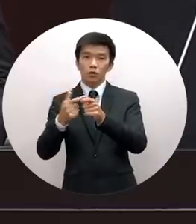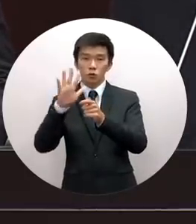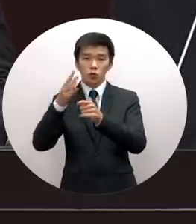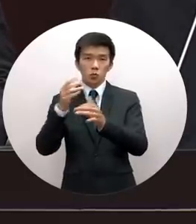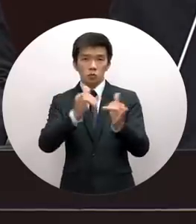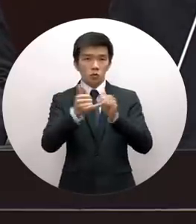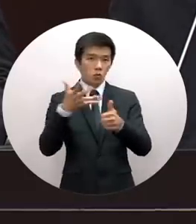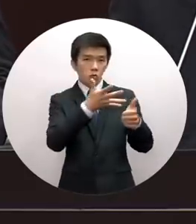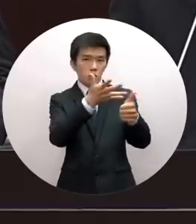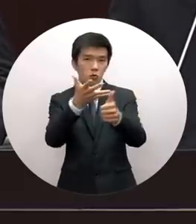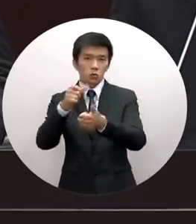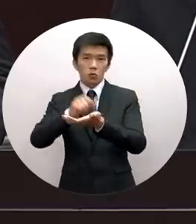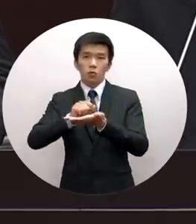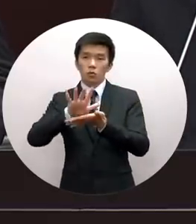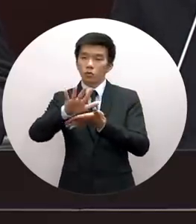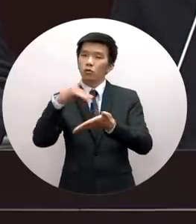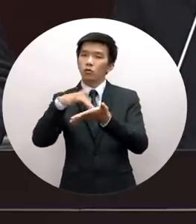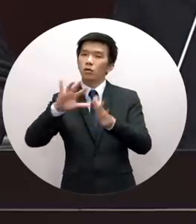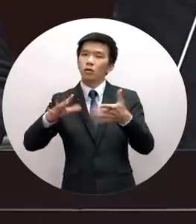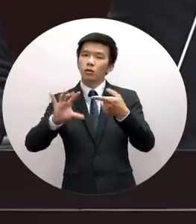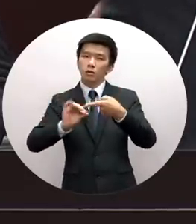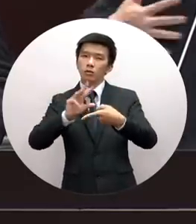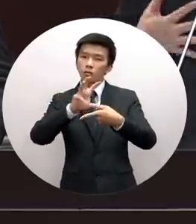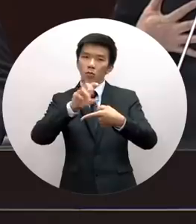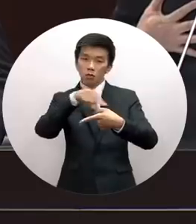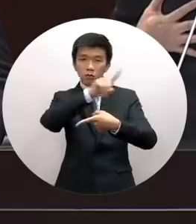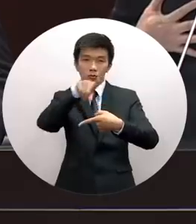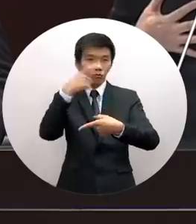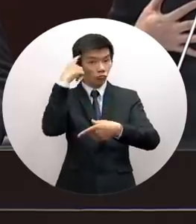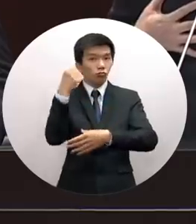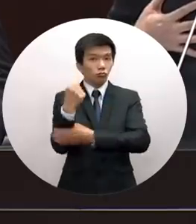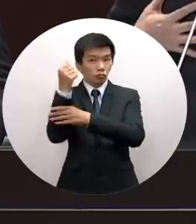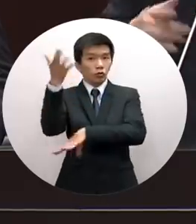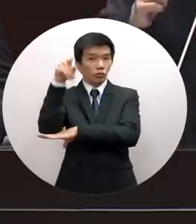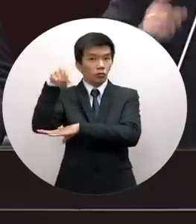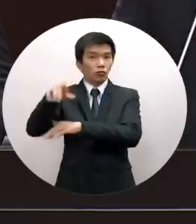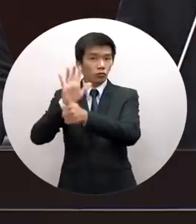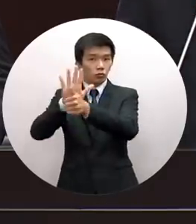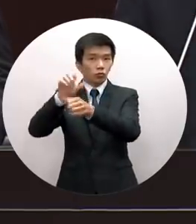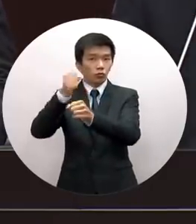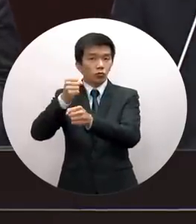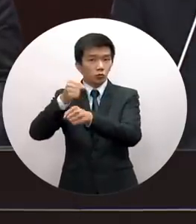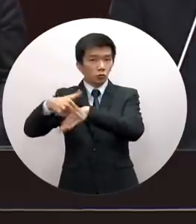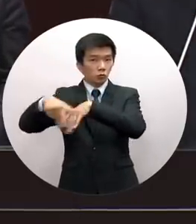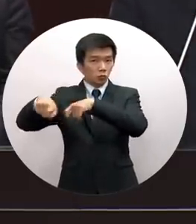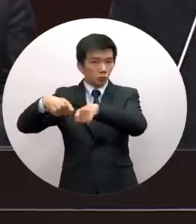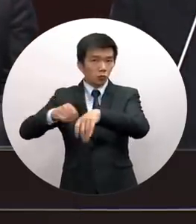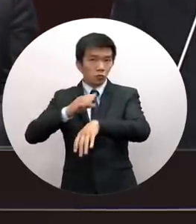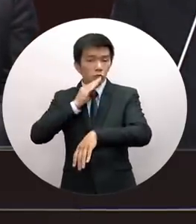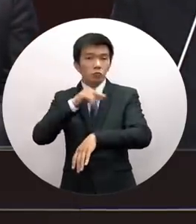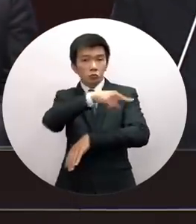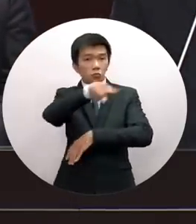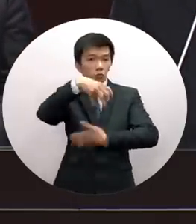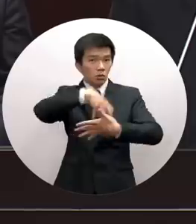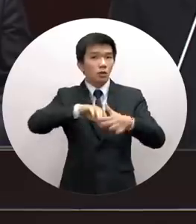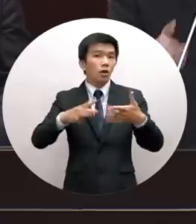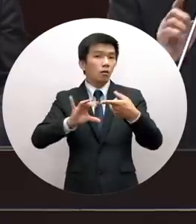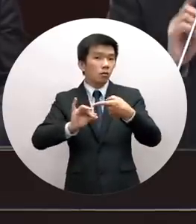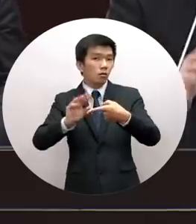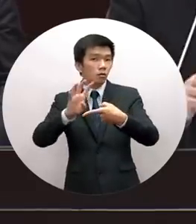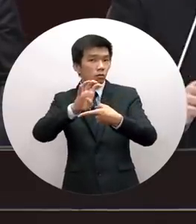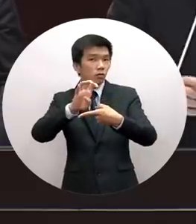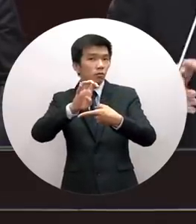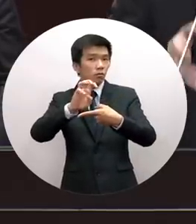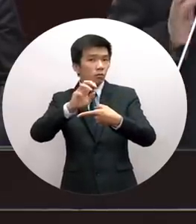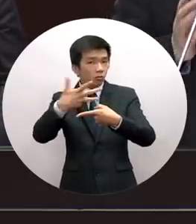民调，那有88%的民众是支持我们政府推动社会住宅，其中84%的民众其